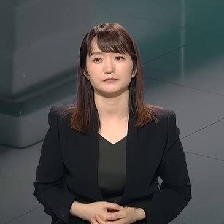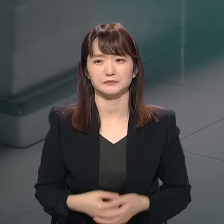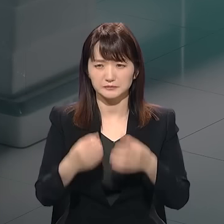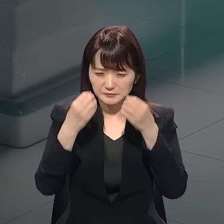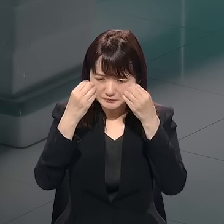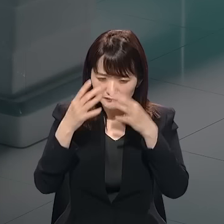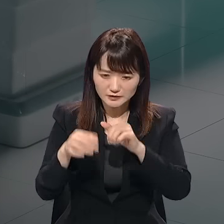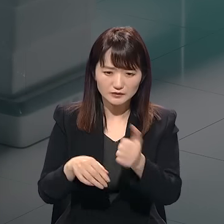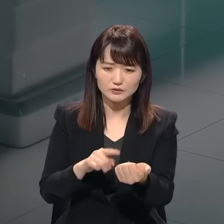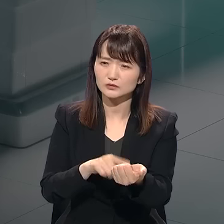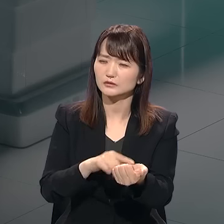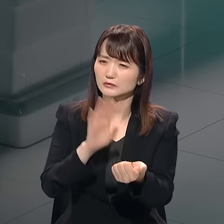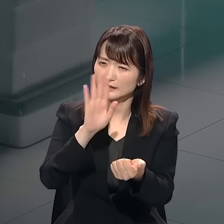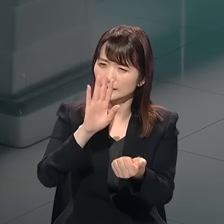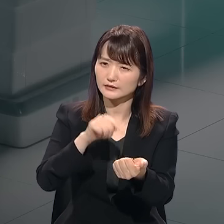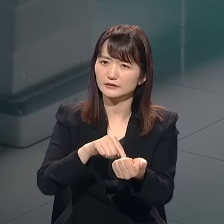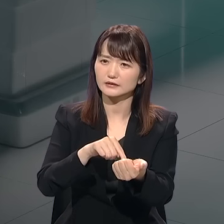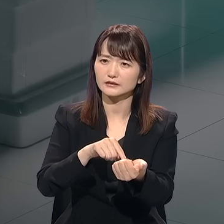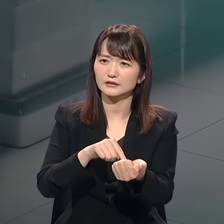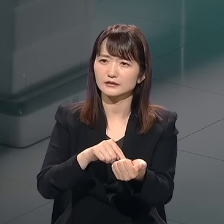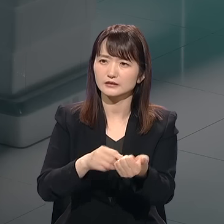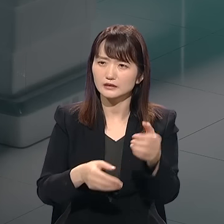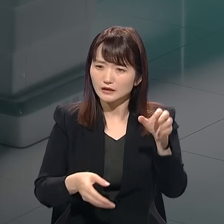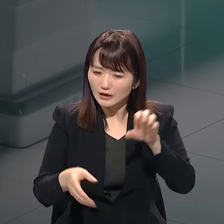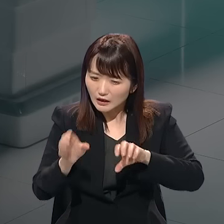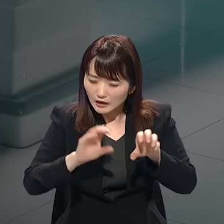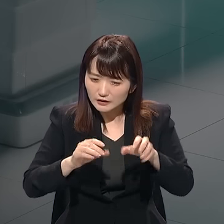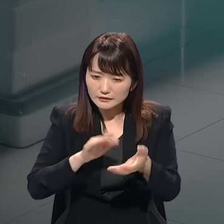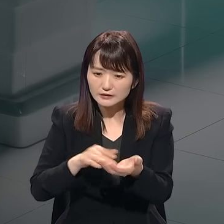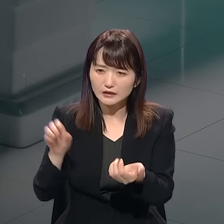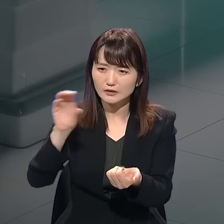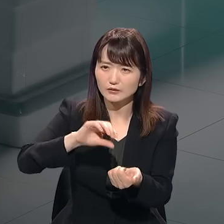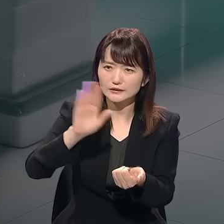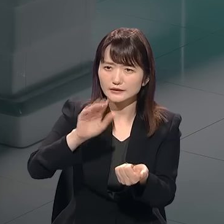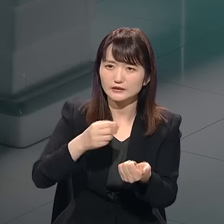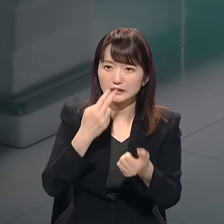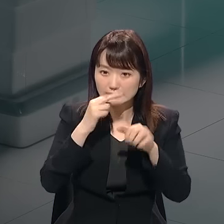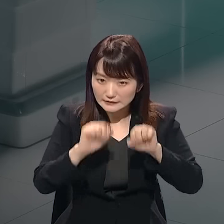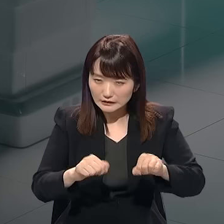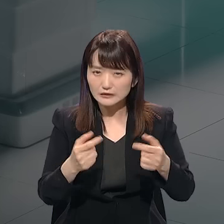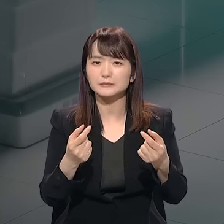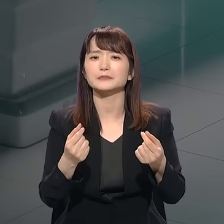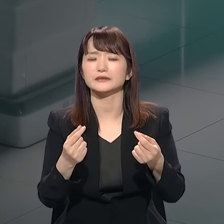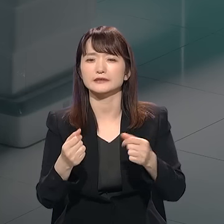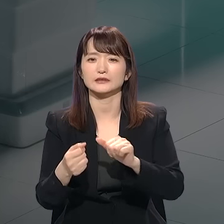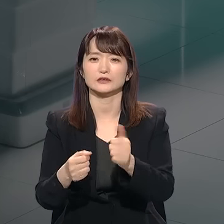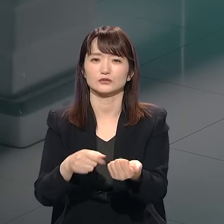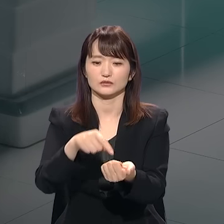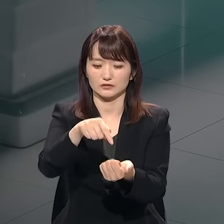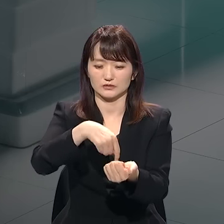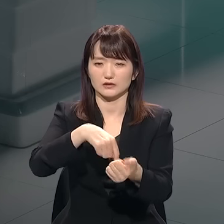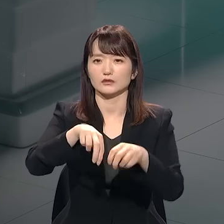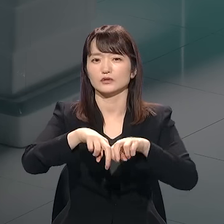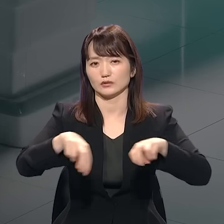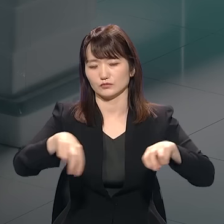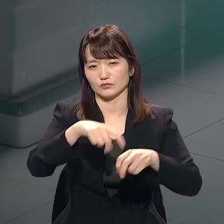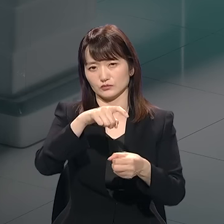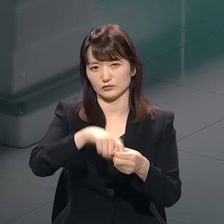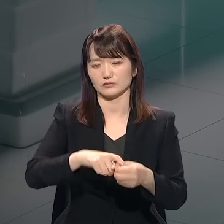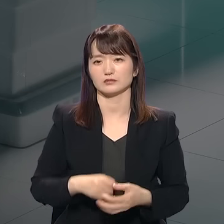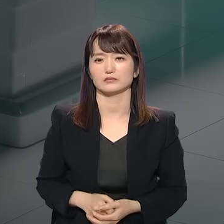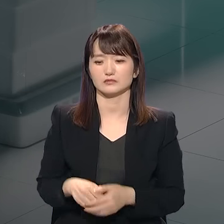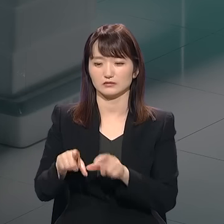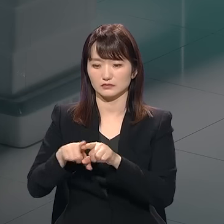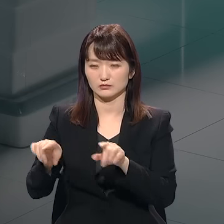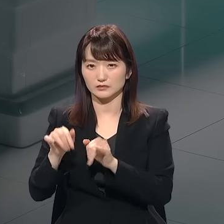신선한 시체 뭐 이런 개념이 아니라 화학적 처리를 하지 않아서 살아 있을 때 거의 비슷한 해부용 시신 그니까 뭐 어찌 보면 우리 일반이 말할